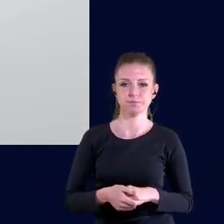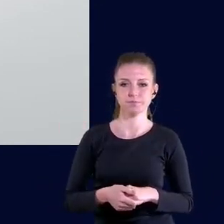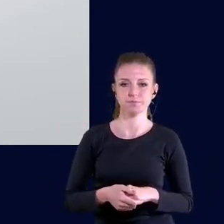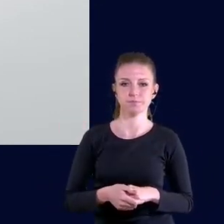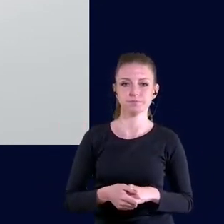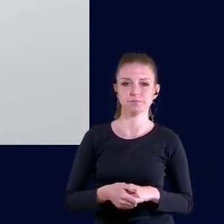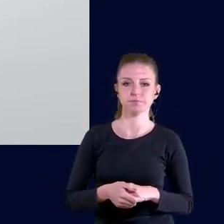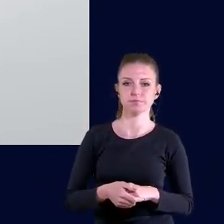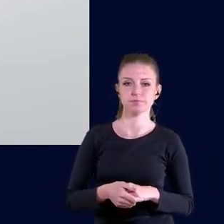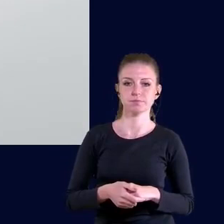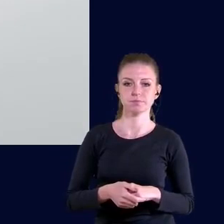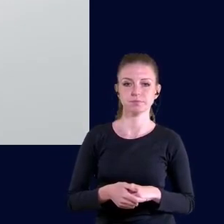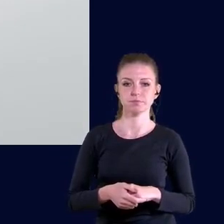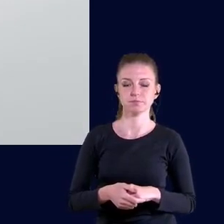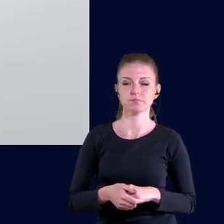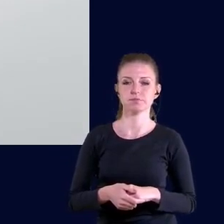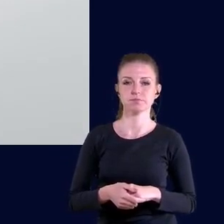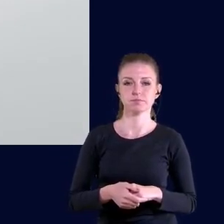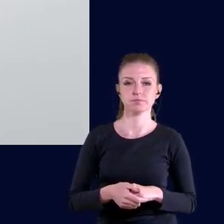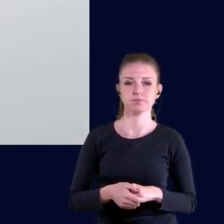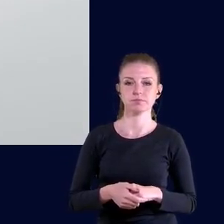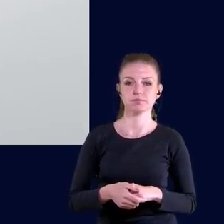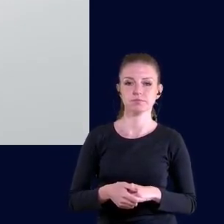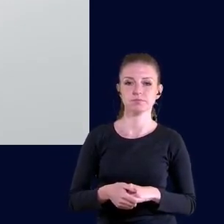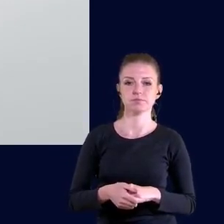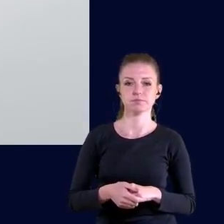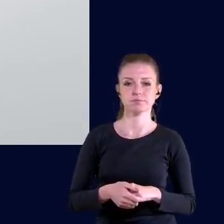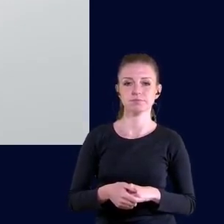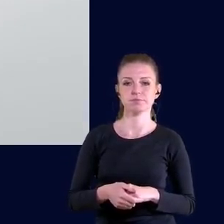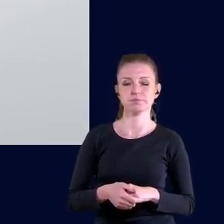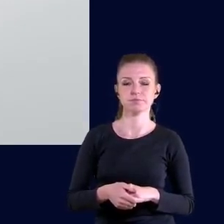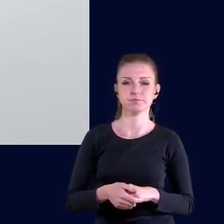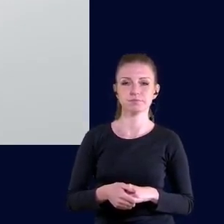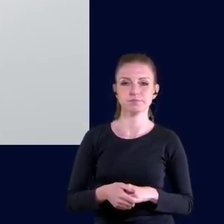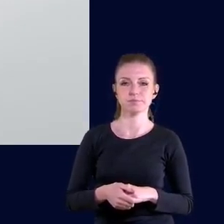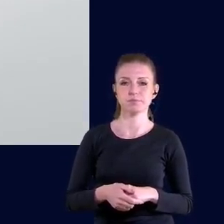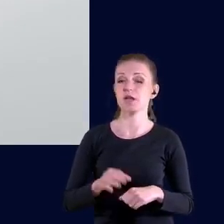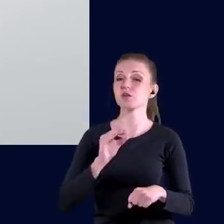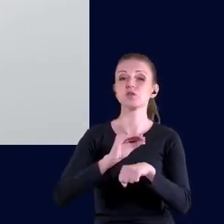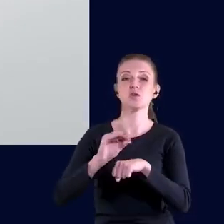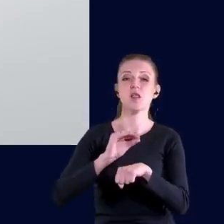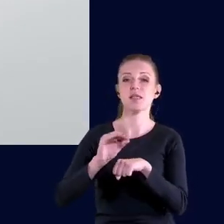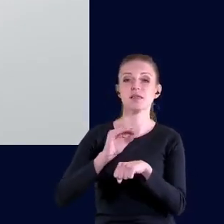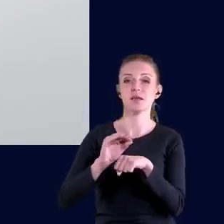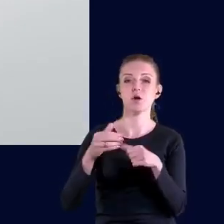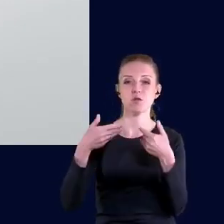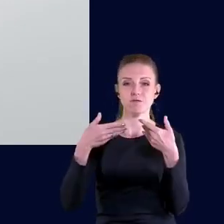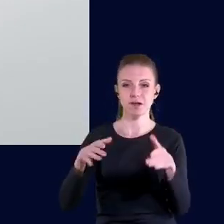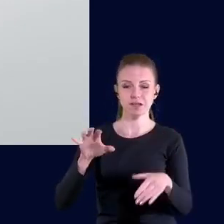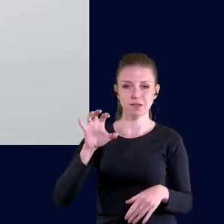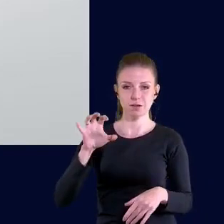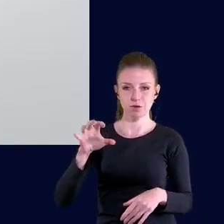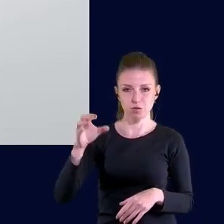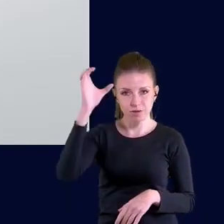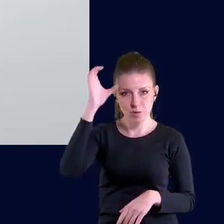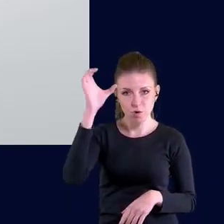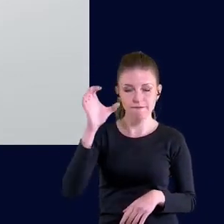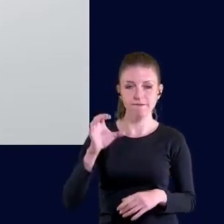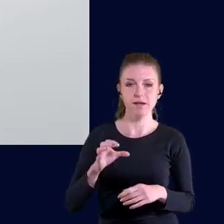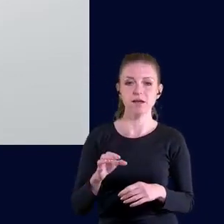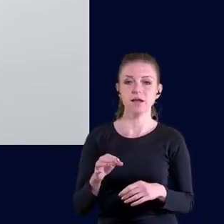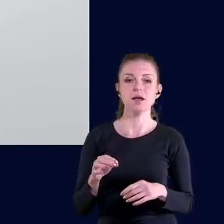gniazdo szkolenia z otwartych zasobów naukowych platformy centrum szkolenie z otwartych zasobów naukowych